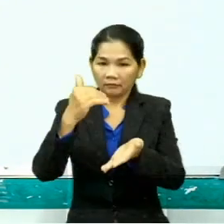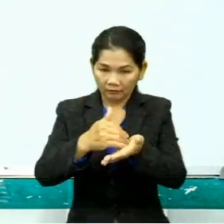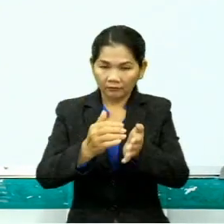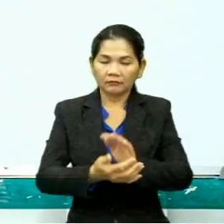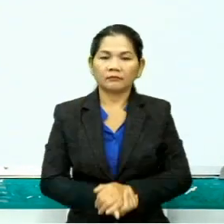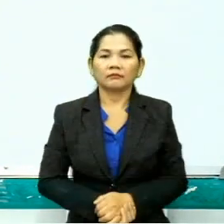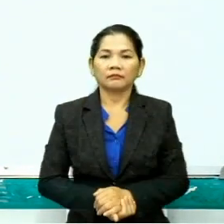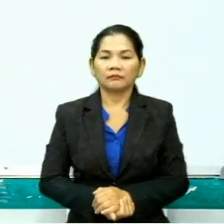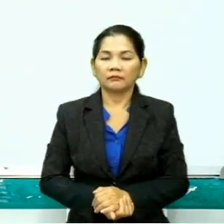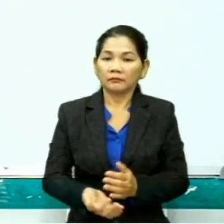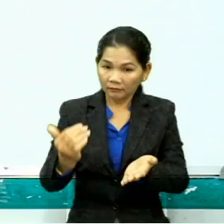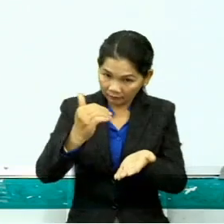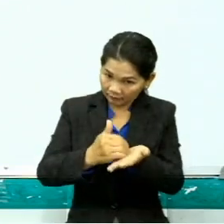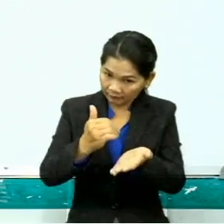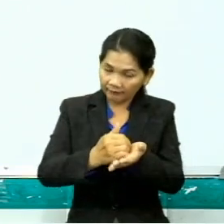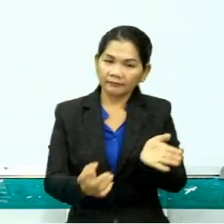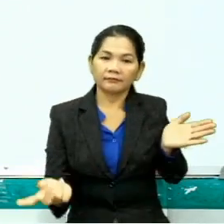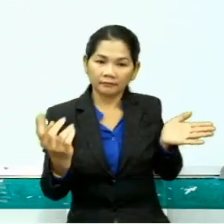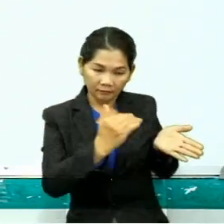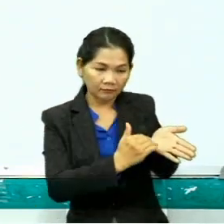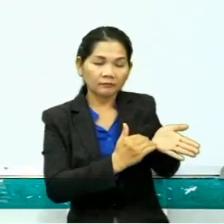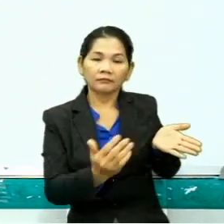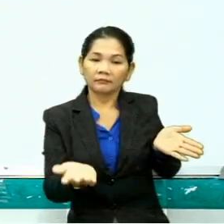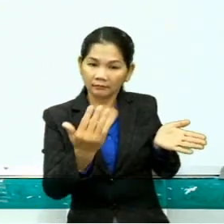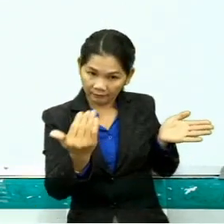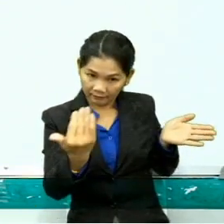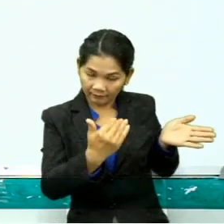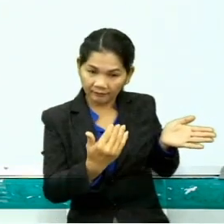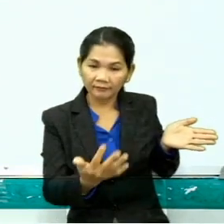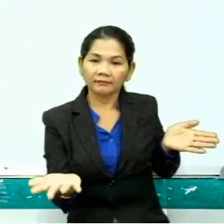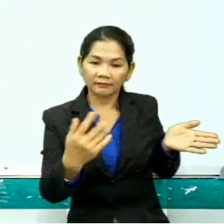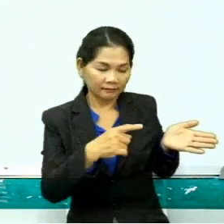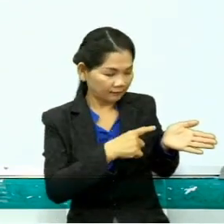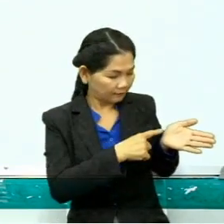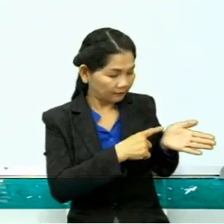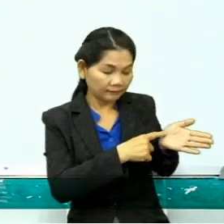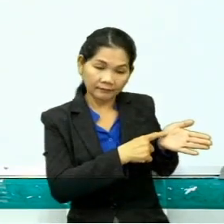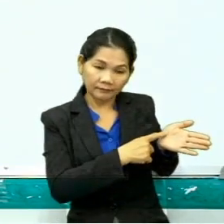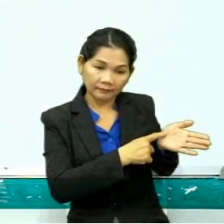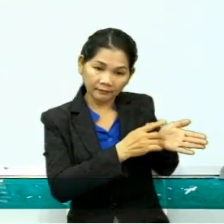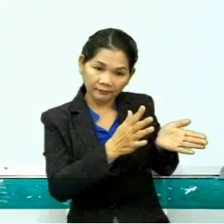chà xà lăng vinh nè con á chà lấy con chập đàm tập ạc ní á